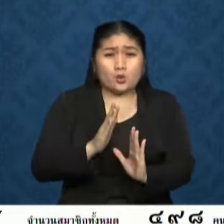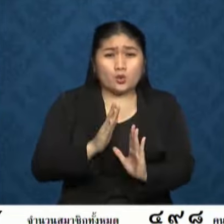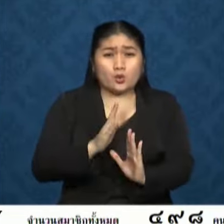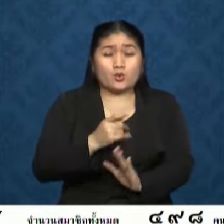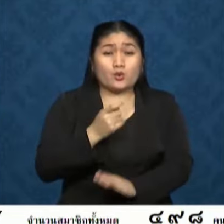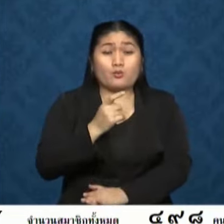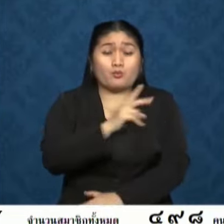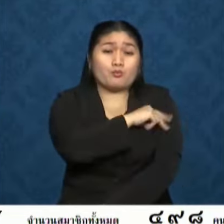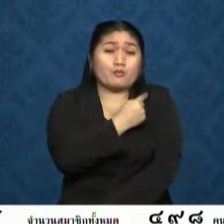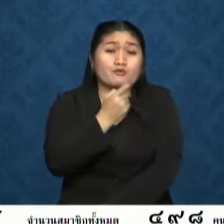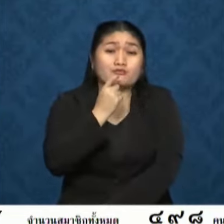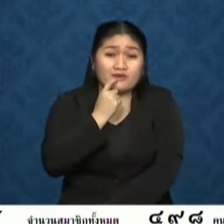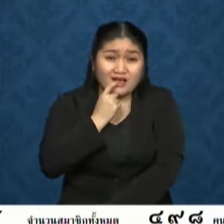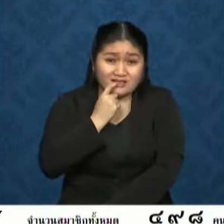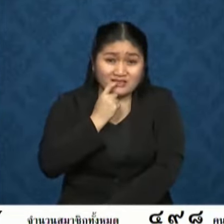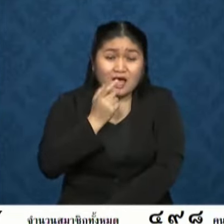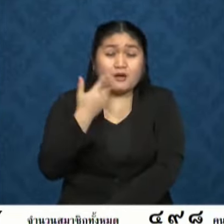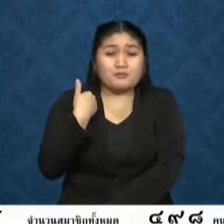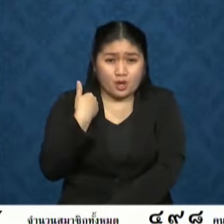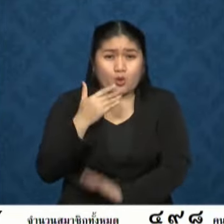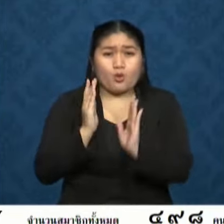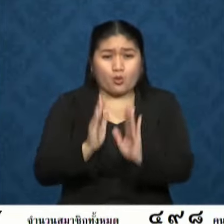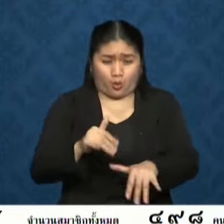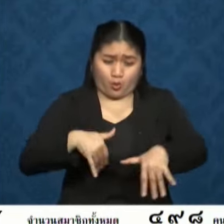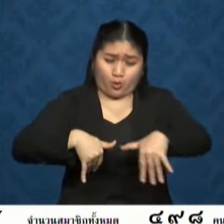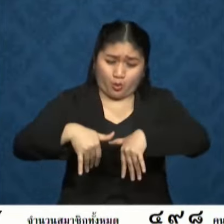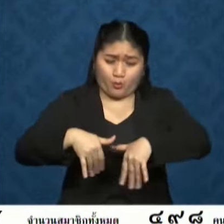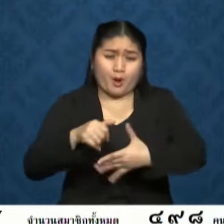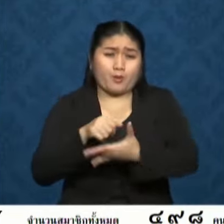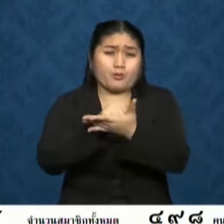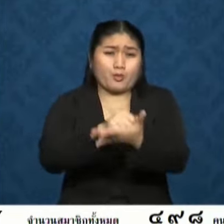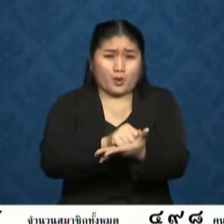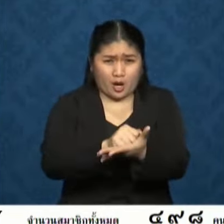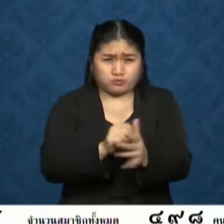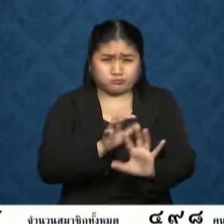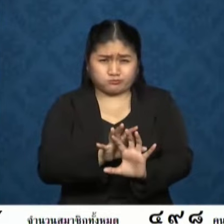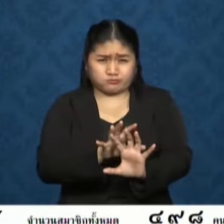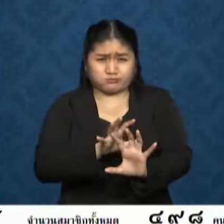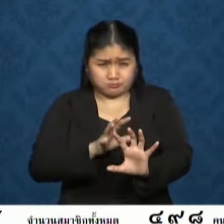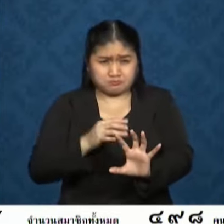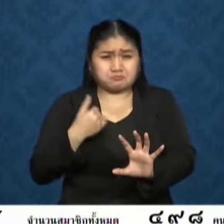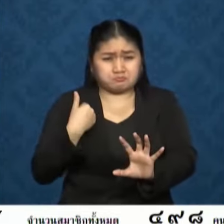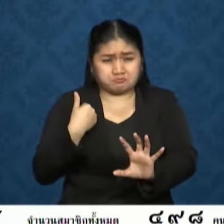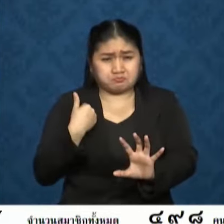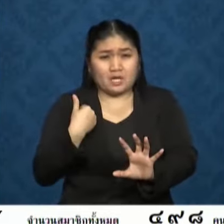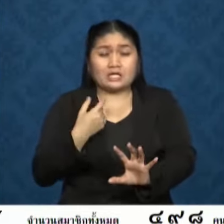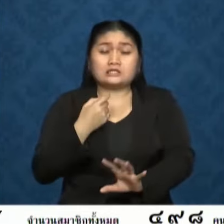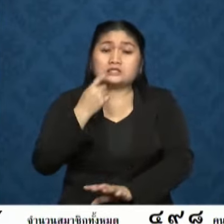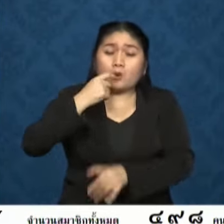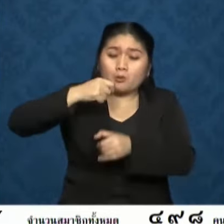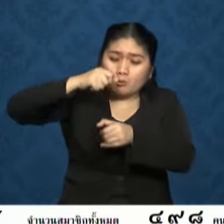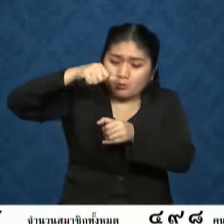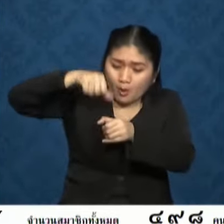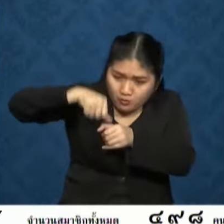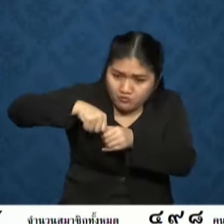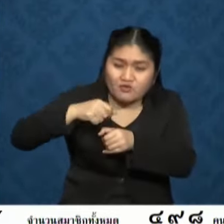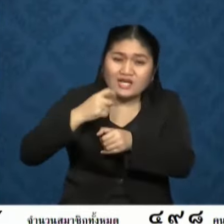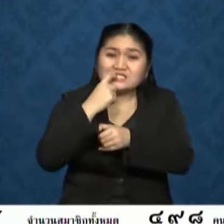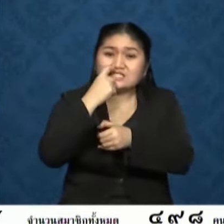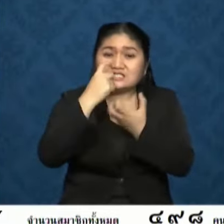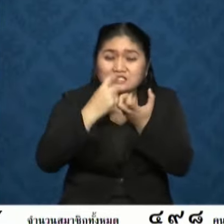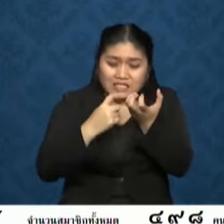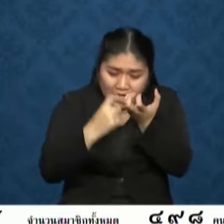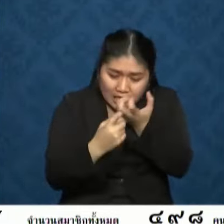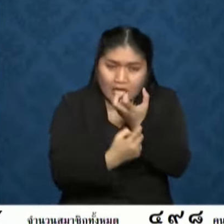ทยาสุขอยู่ด้วยก็มีพี่น้องไปใช้บริการ ไปจำนวมากตั้งแต่อุดฟัน ถอนฟน ขัดหินปูล